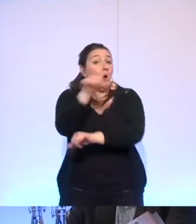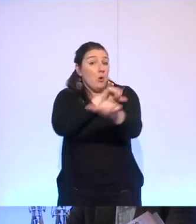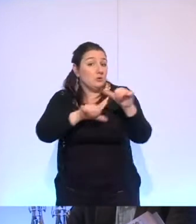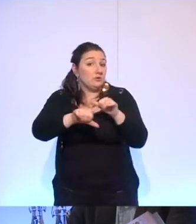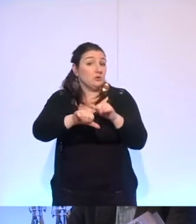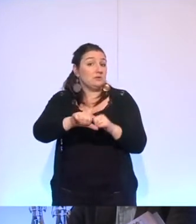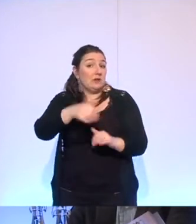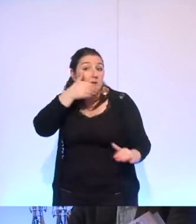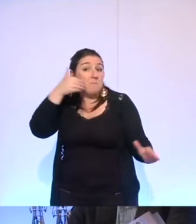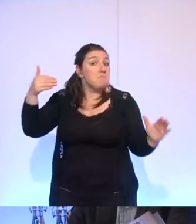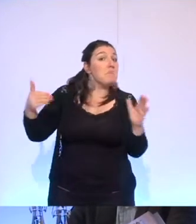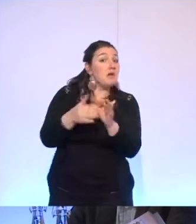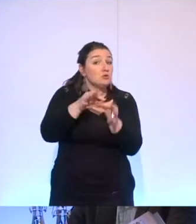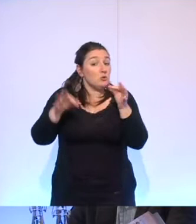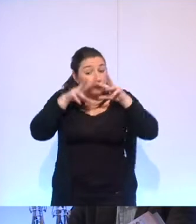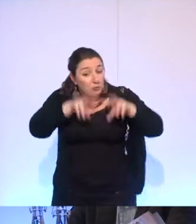Grenoblois.